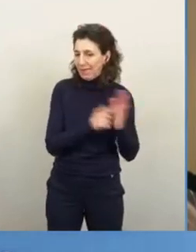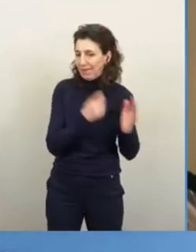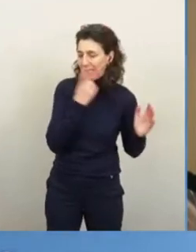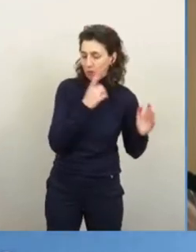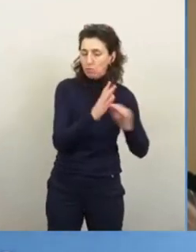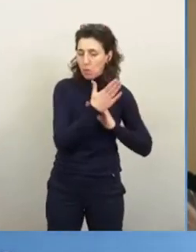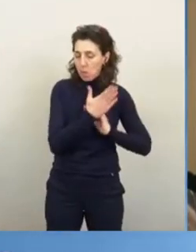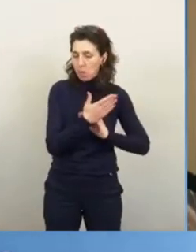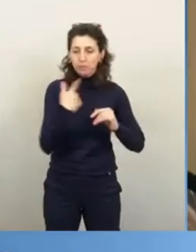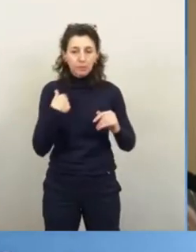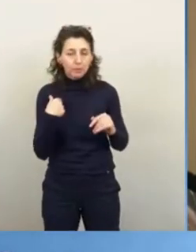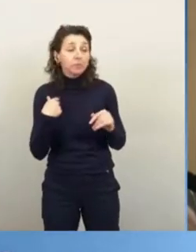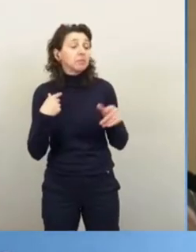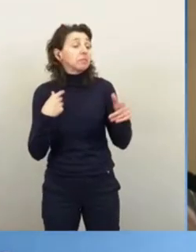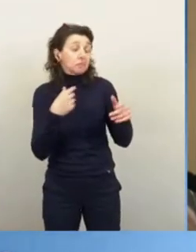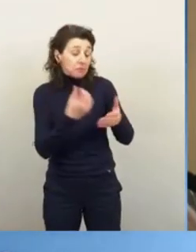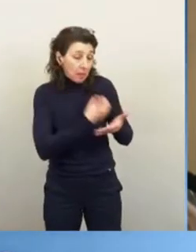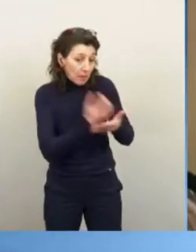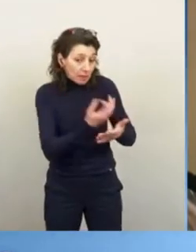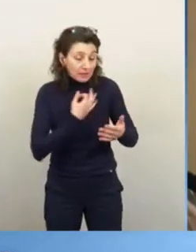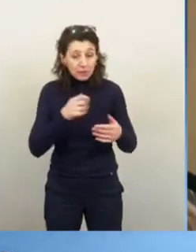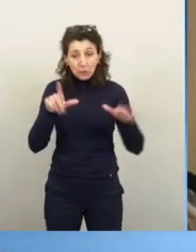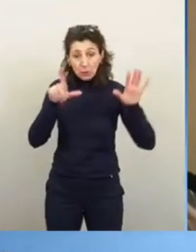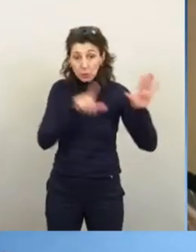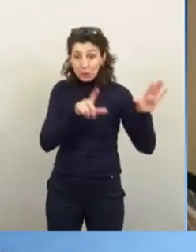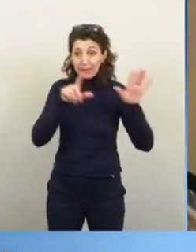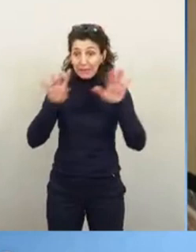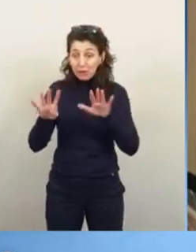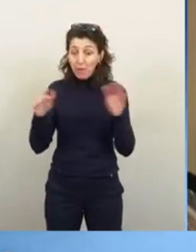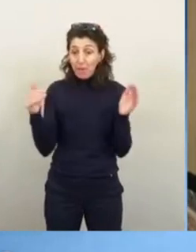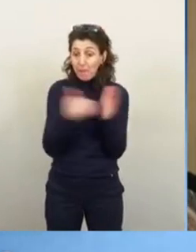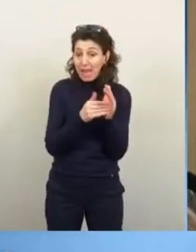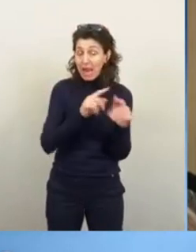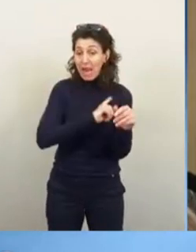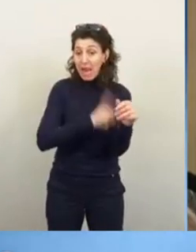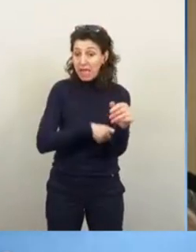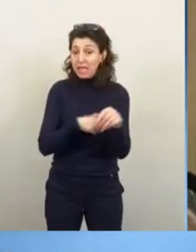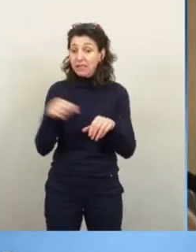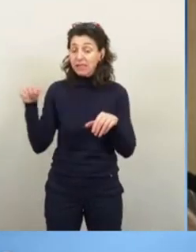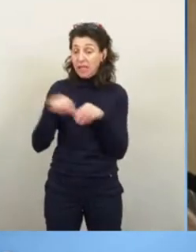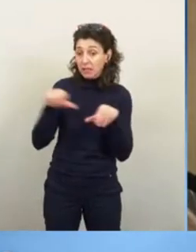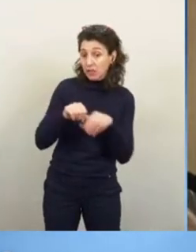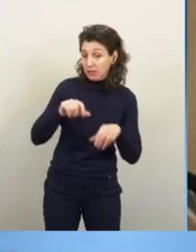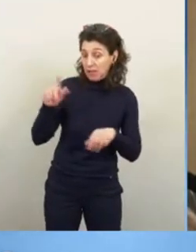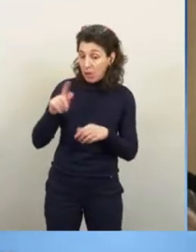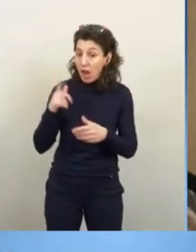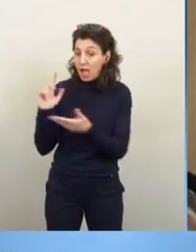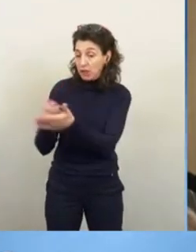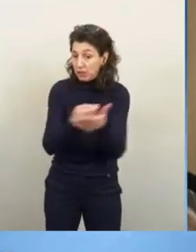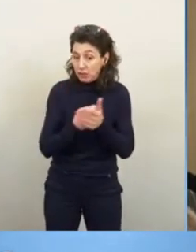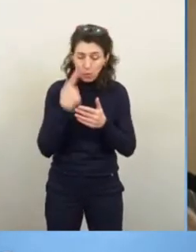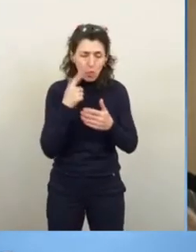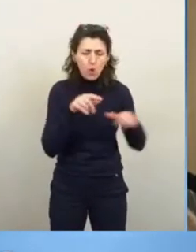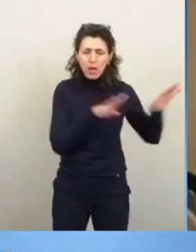que vous aviez acheté 79000 litres de gasoil et à l'époque et ça c'était pour 96 véhicules